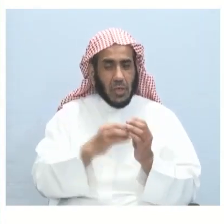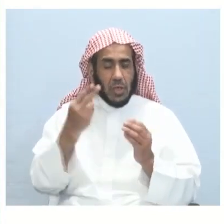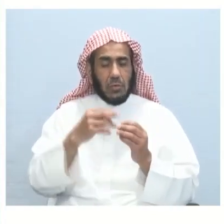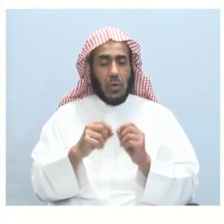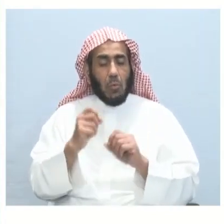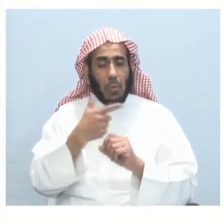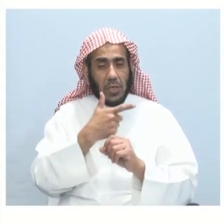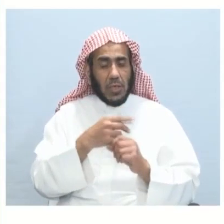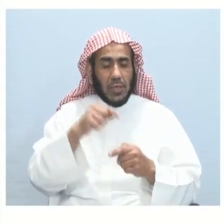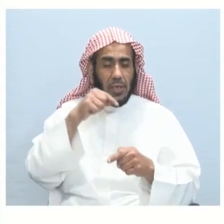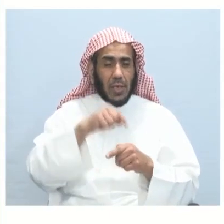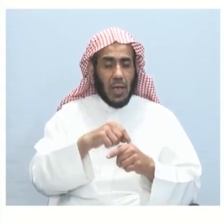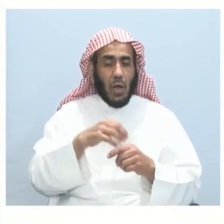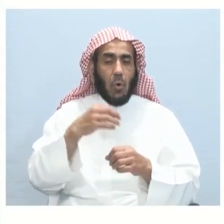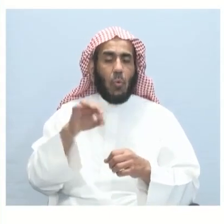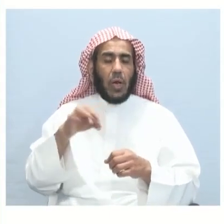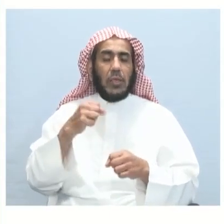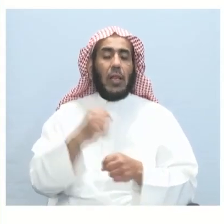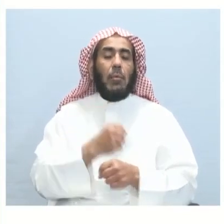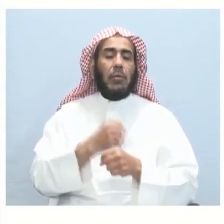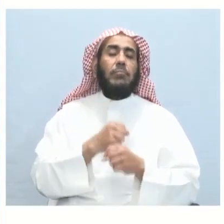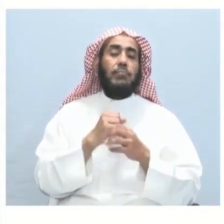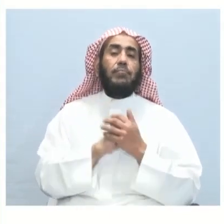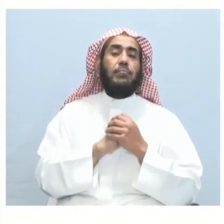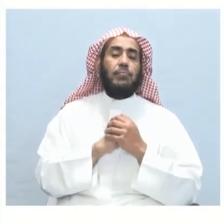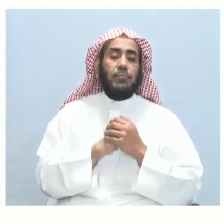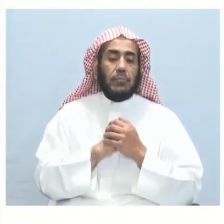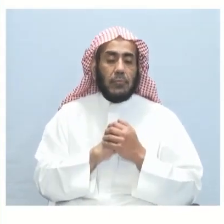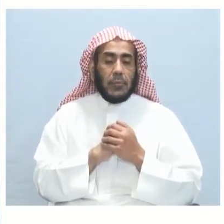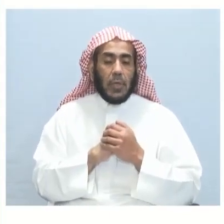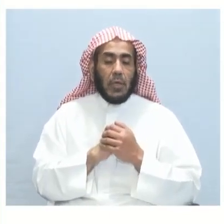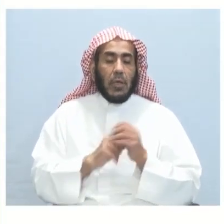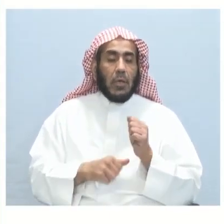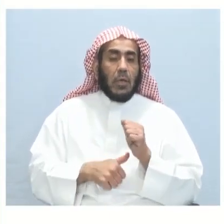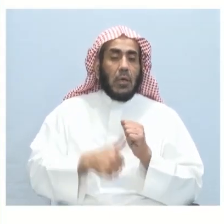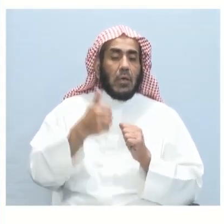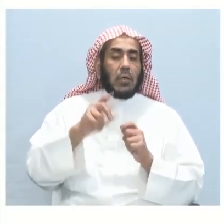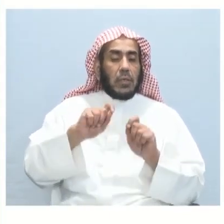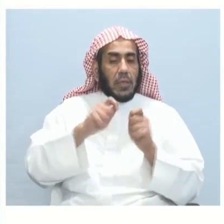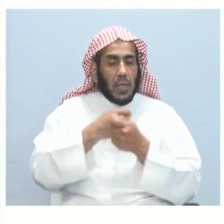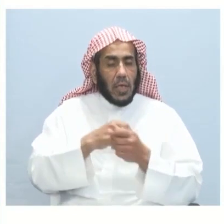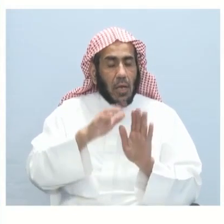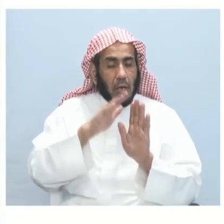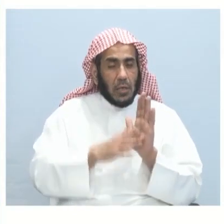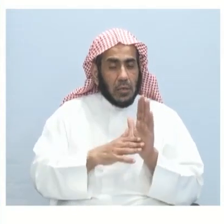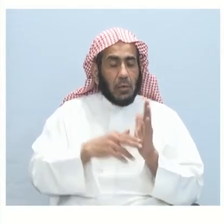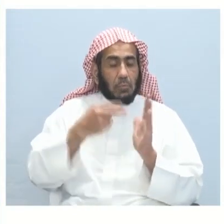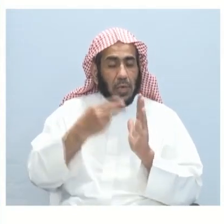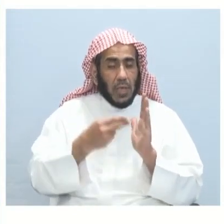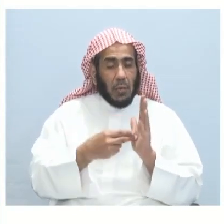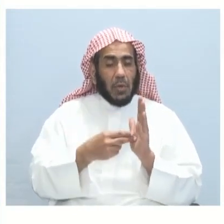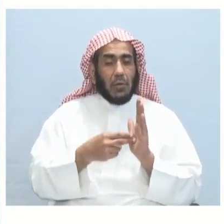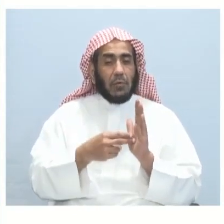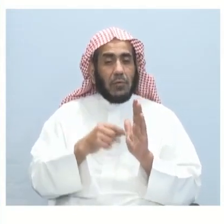مباشر الى ورقه العمل تستطيع التعديل على النص بالكتابه في